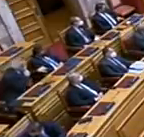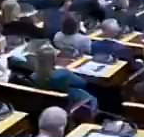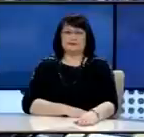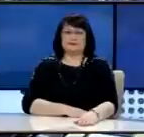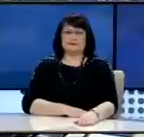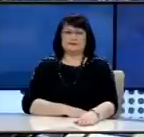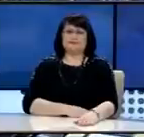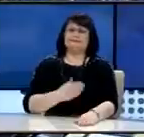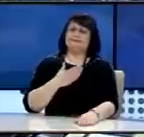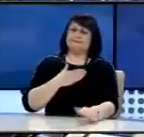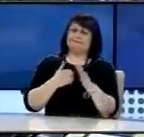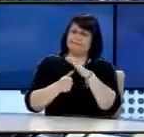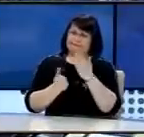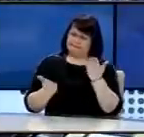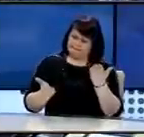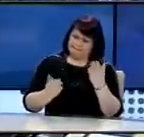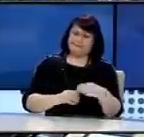Ευχαριστώ, κύριε Πρόεδρε.